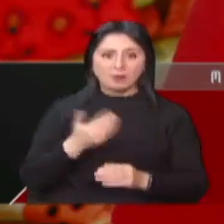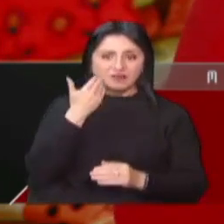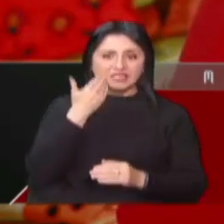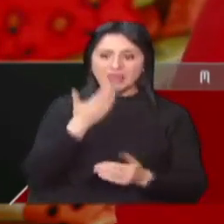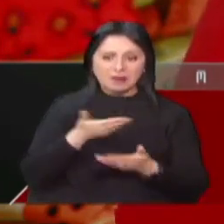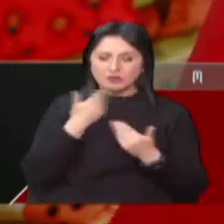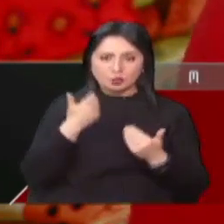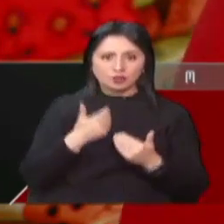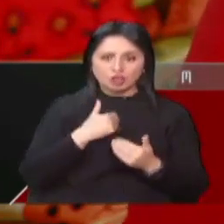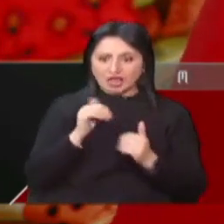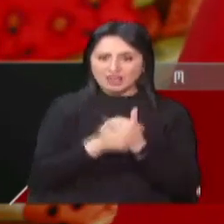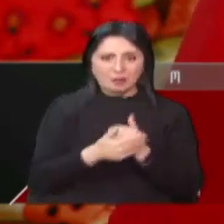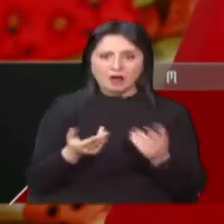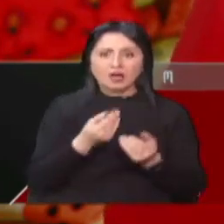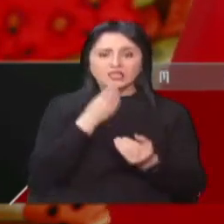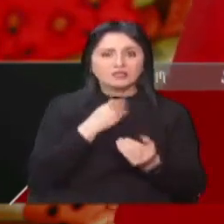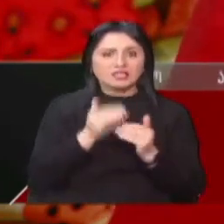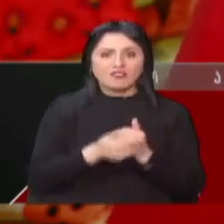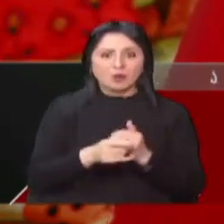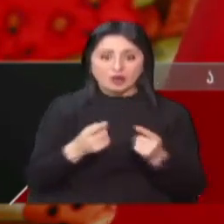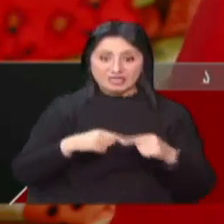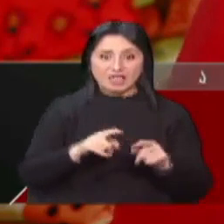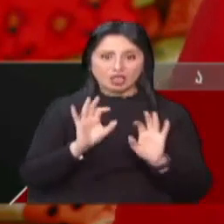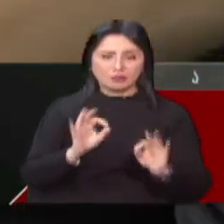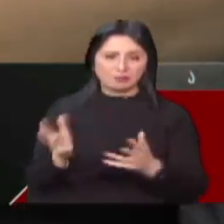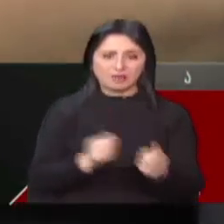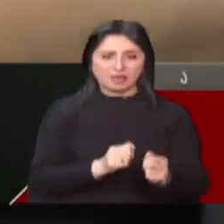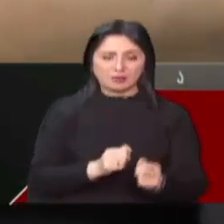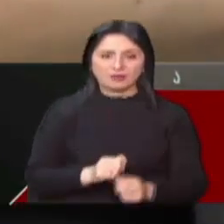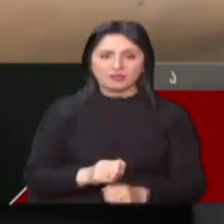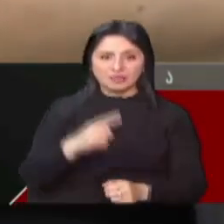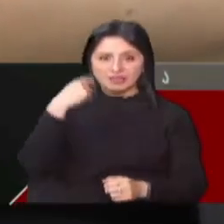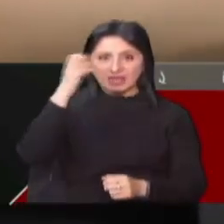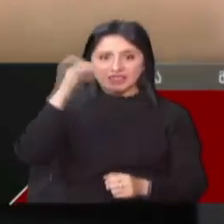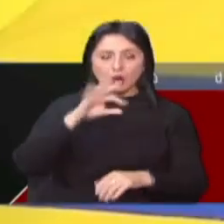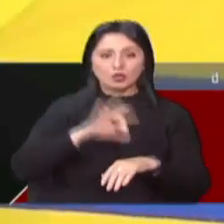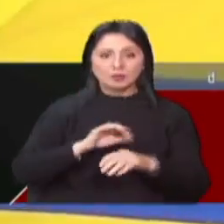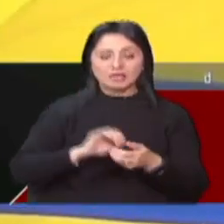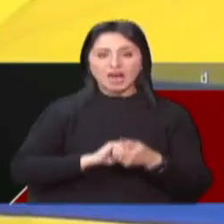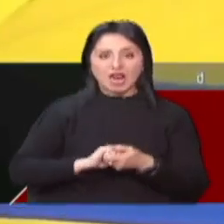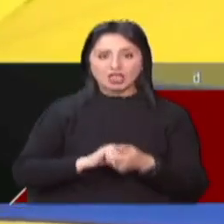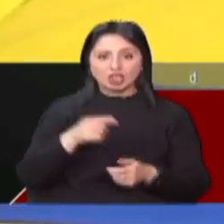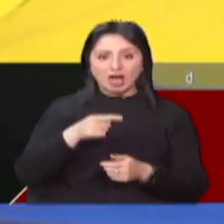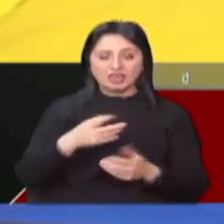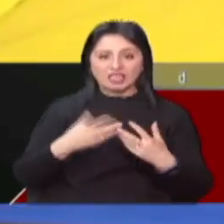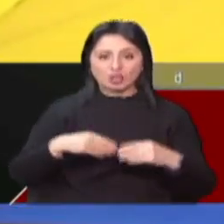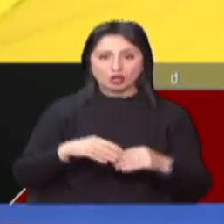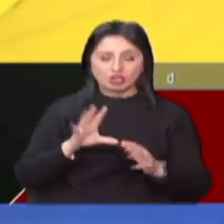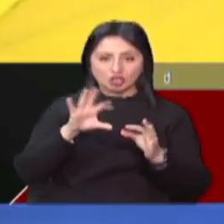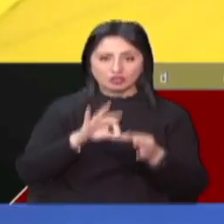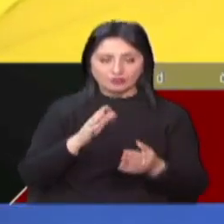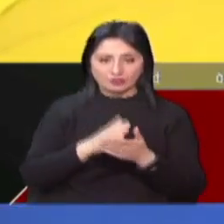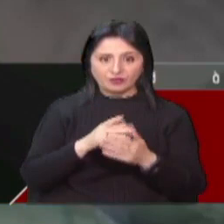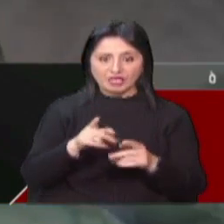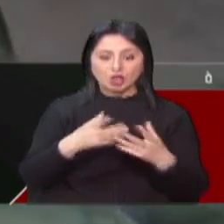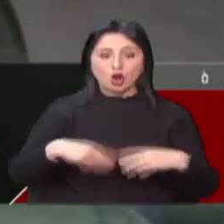არ ჭირს, ჩემი შვილი დასამალი არ არის, საზოგადოებაც ადეკვატურად მიიღებს. დაუნის სინდრომის ასოციაციაში 1000-მდე ოჯახია გაერთიანებული.